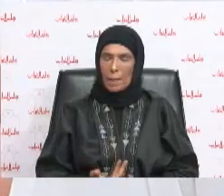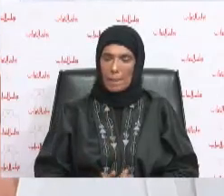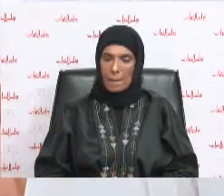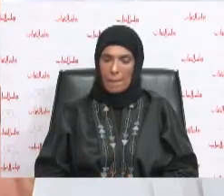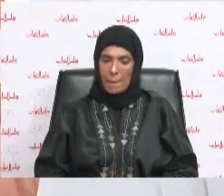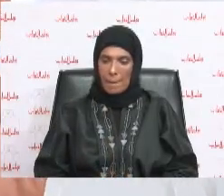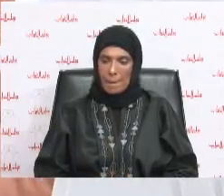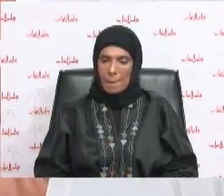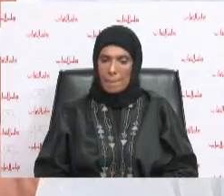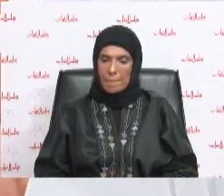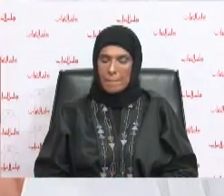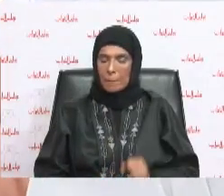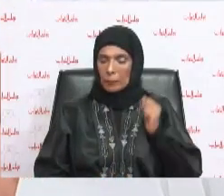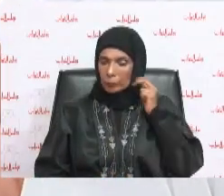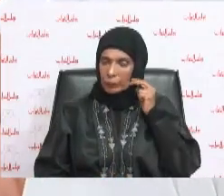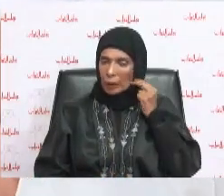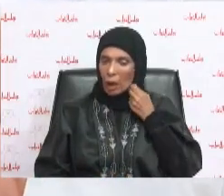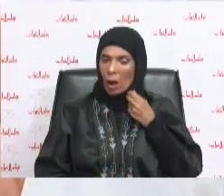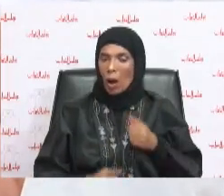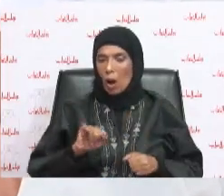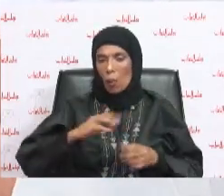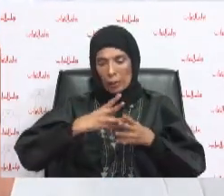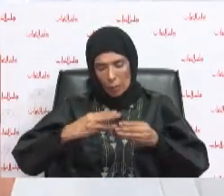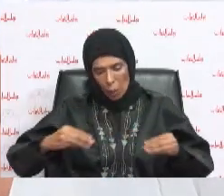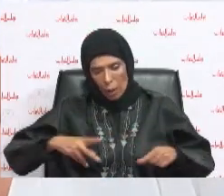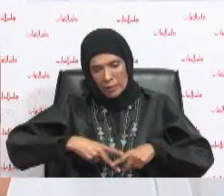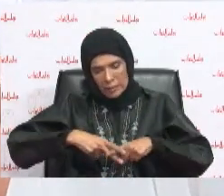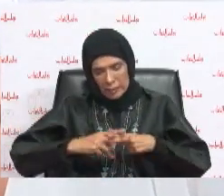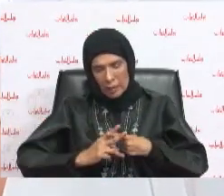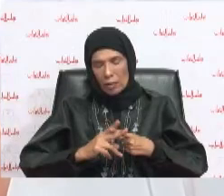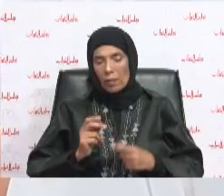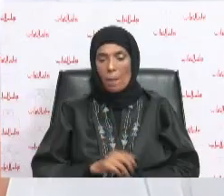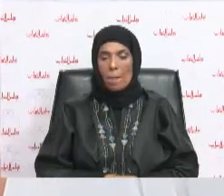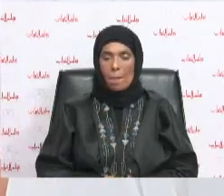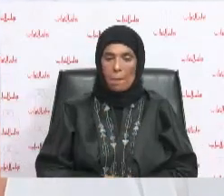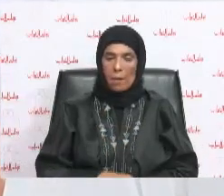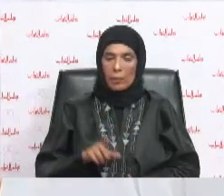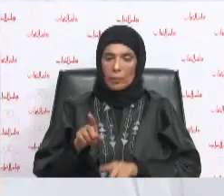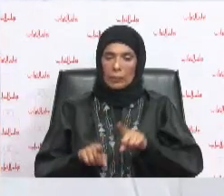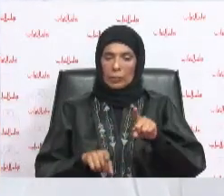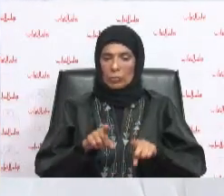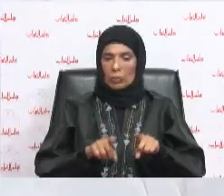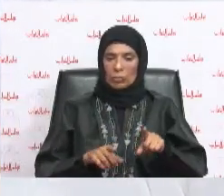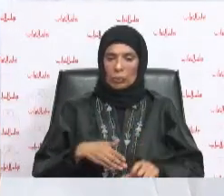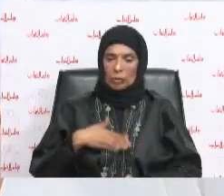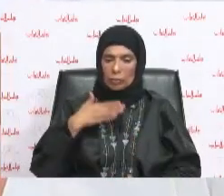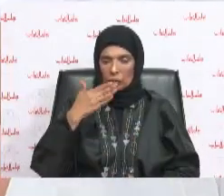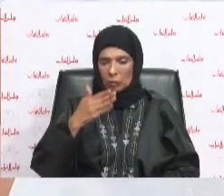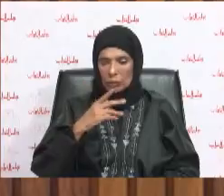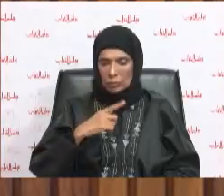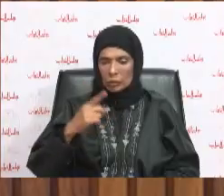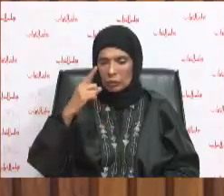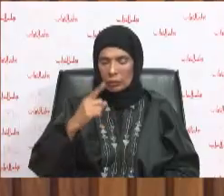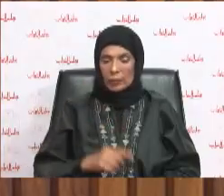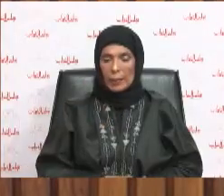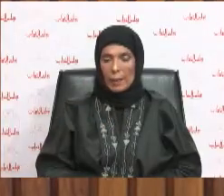مثلا المواد اللي هي صناعية اللي هي تفيد البلد. فعني بعض الأمور هذه أتمنى إن شاء الله يعني من الحكومة